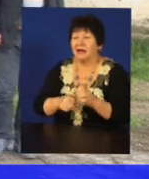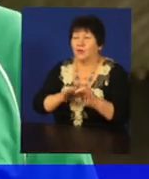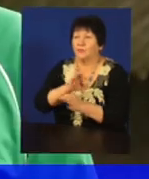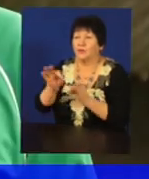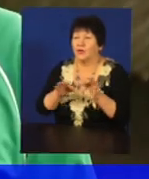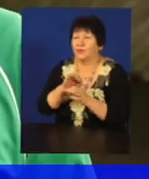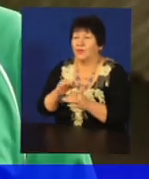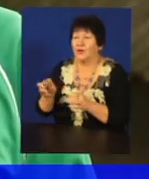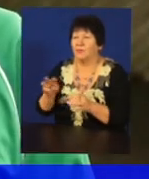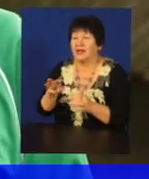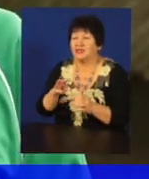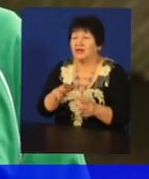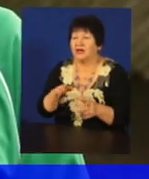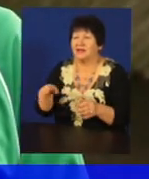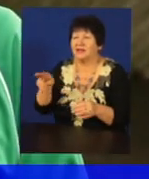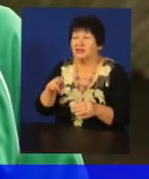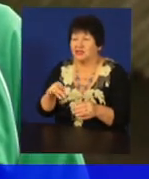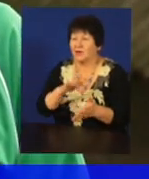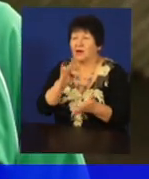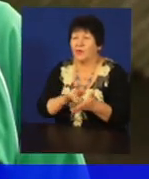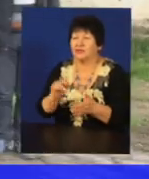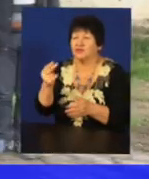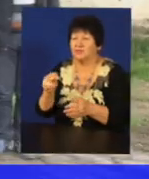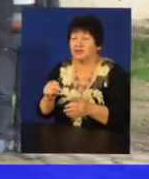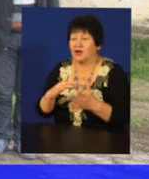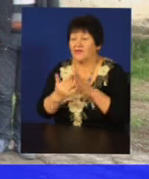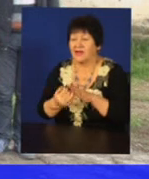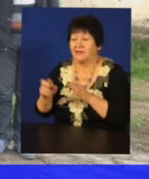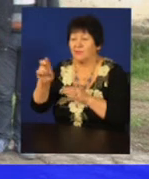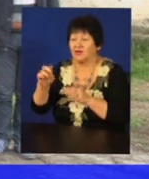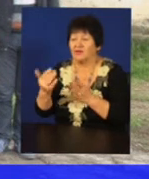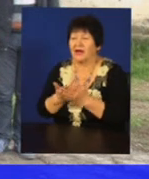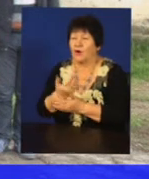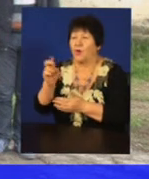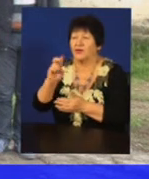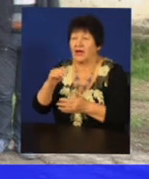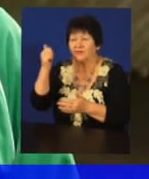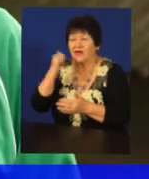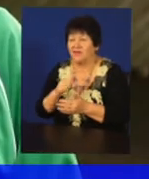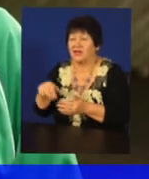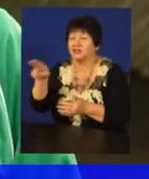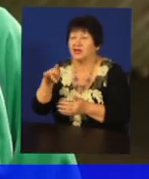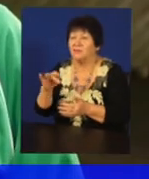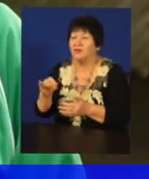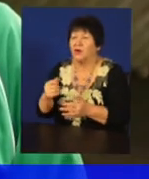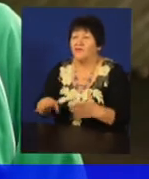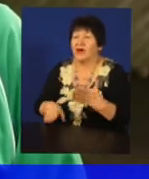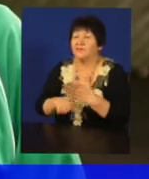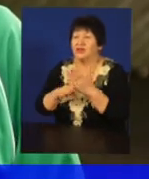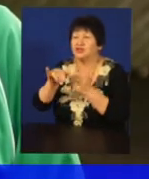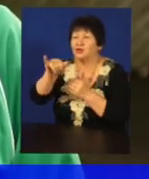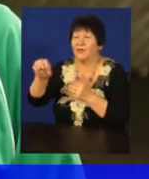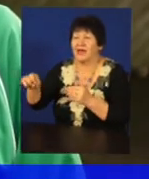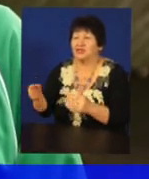Modernizarea managementului deșeurilor solide în orașul Cimișlia, satele Bogdanovca Nouă, Bogdanovca Veche și Dimitrovca, sprijinit de UE